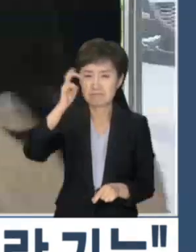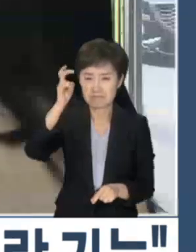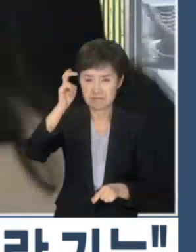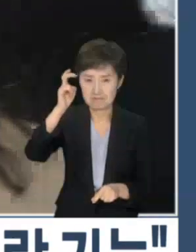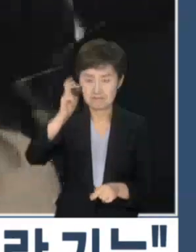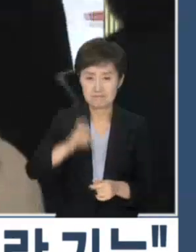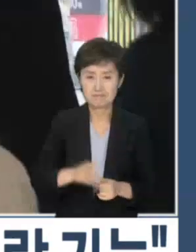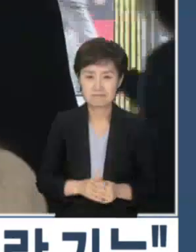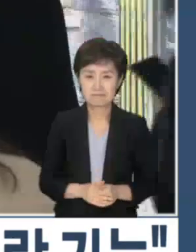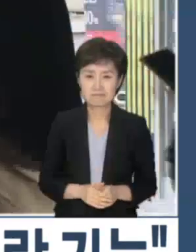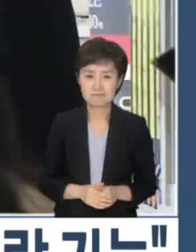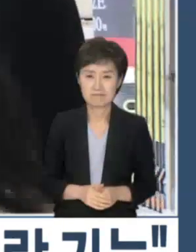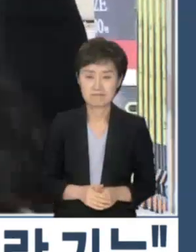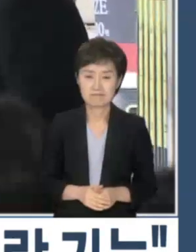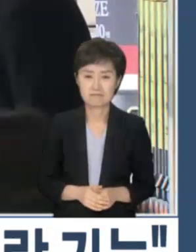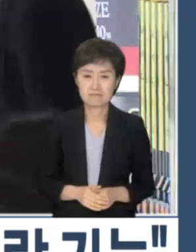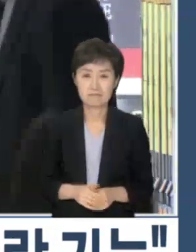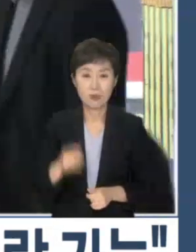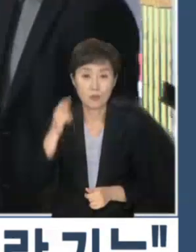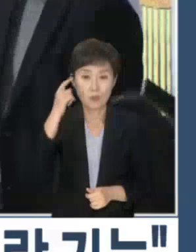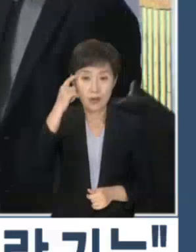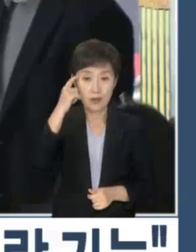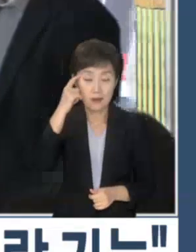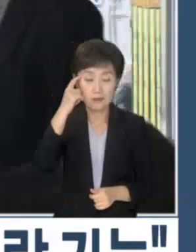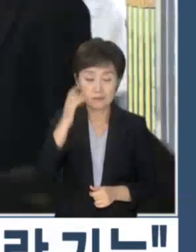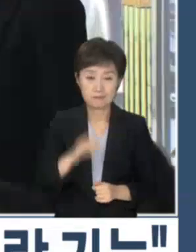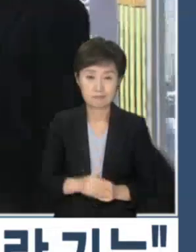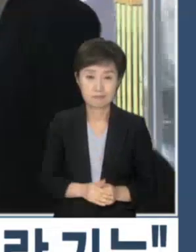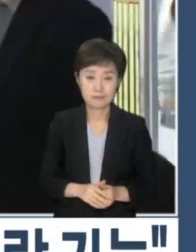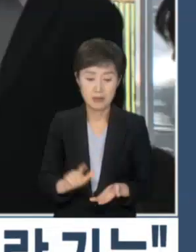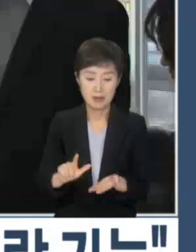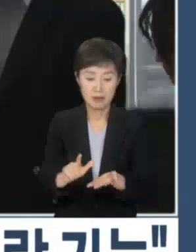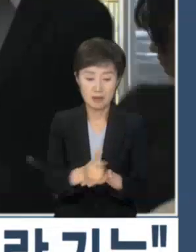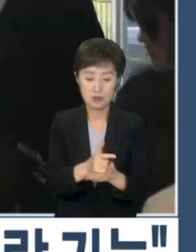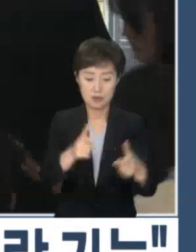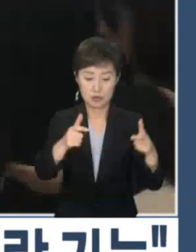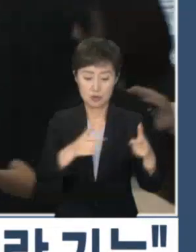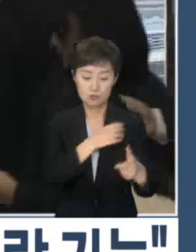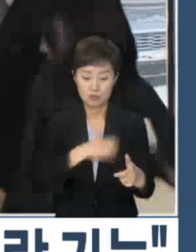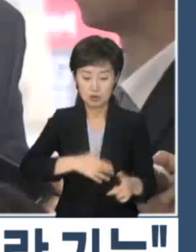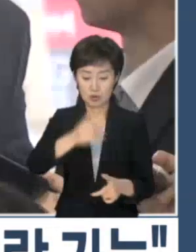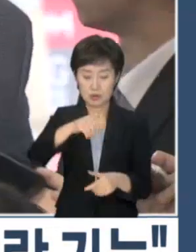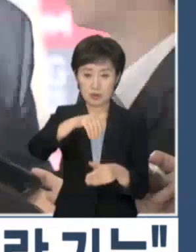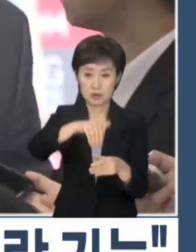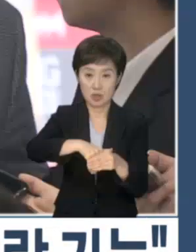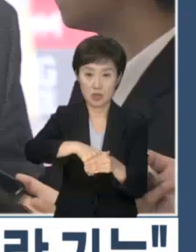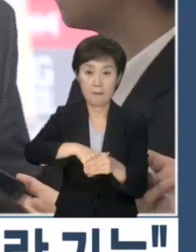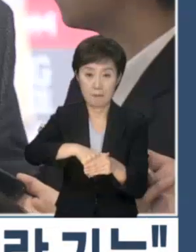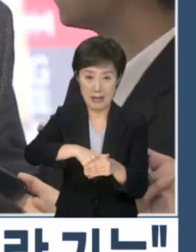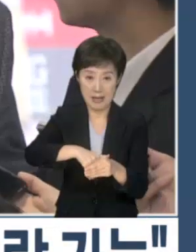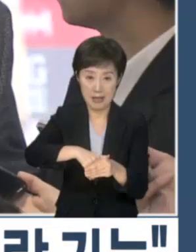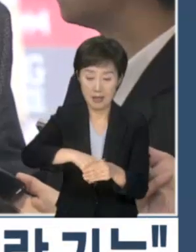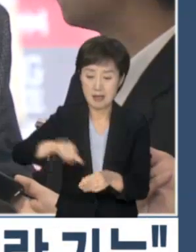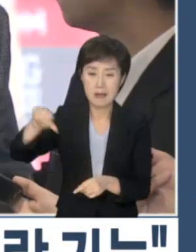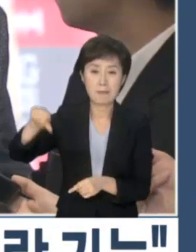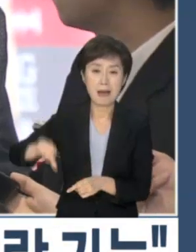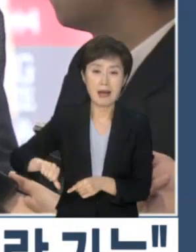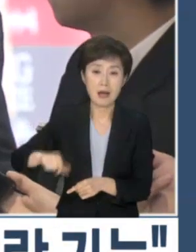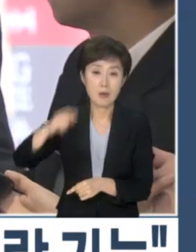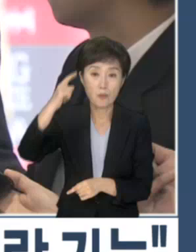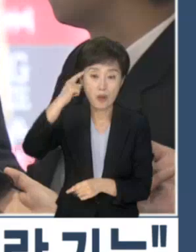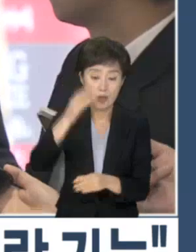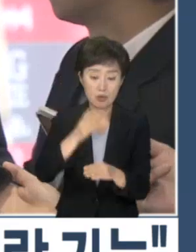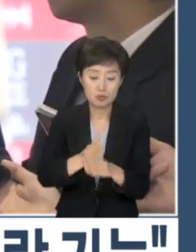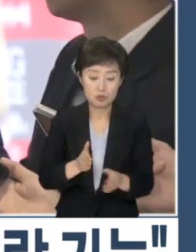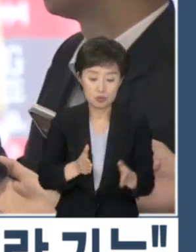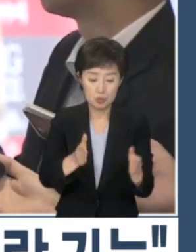그런 분들로 갖춰질 것으로 생각이 됩니다. 왜냐하면 지금 사실 뭐 강서구청장 선거에서 나타났다시피 국민의힘 같은 경우는 중도층이 완전